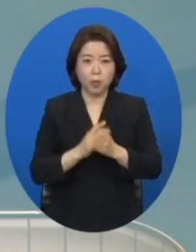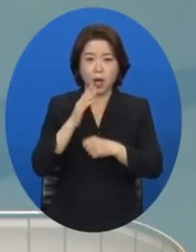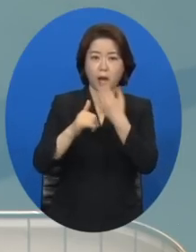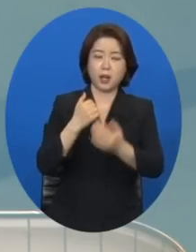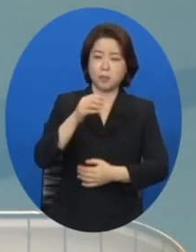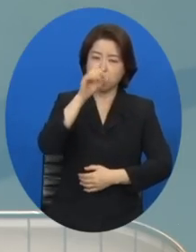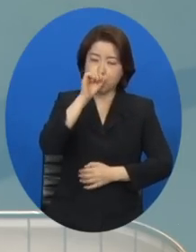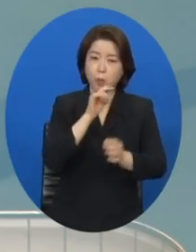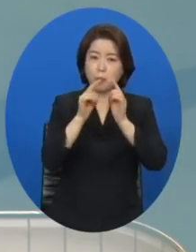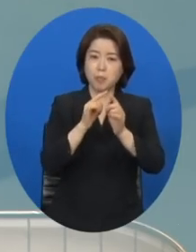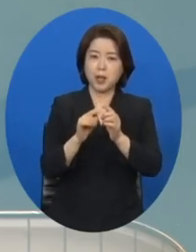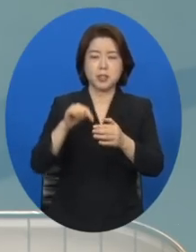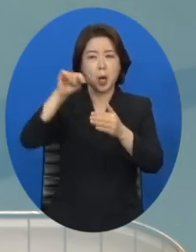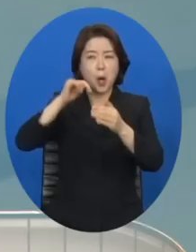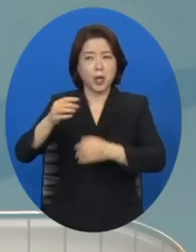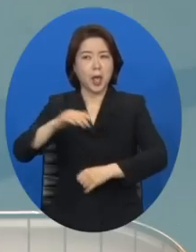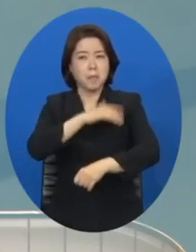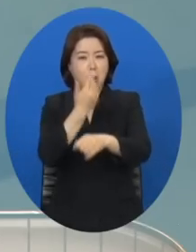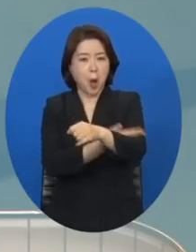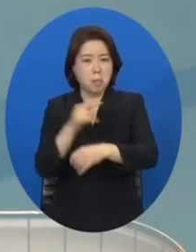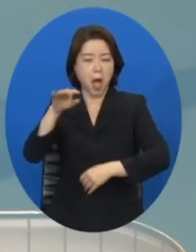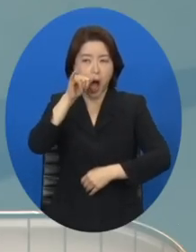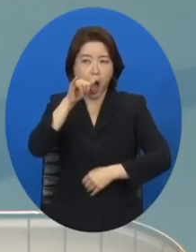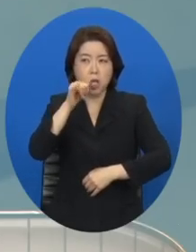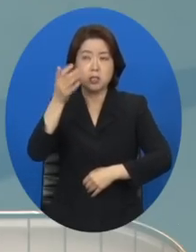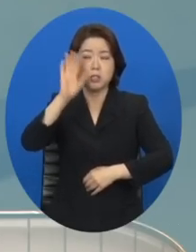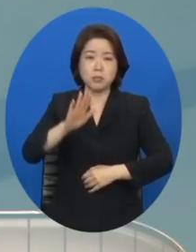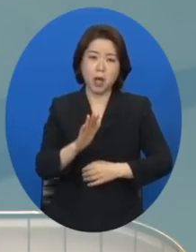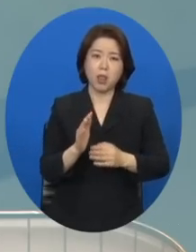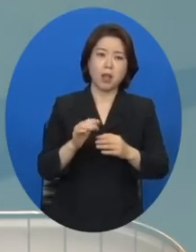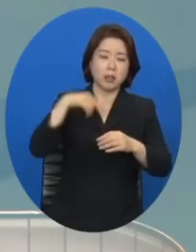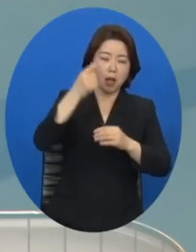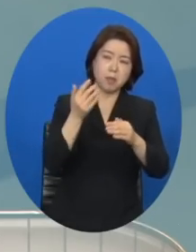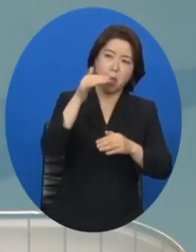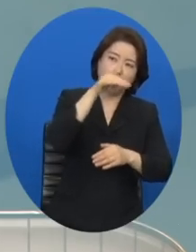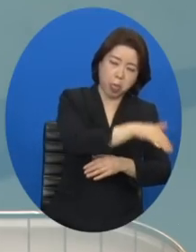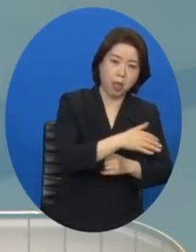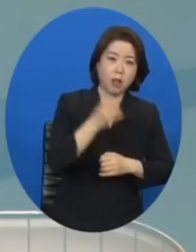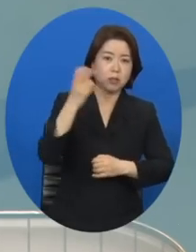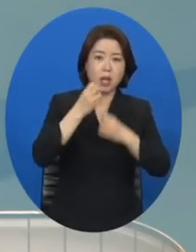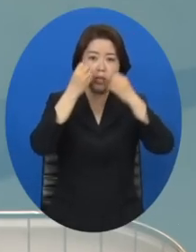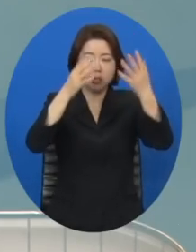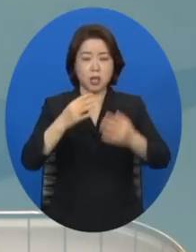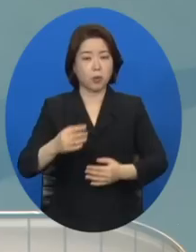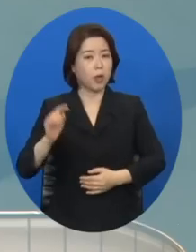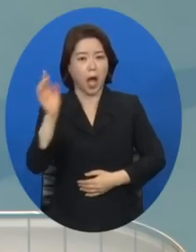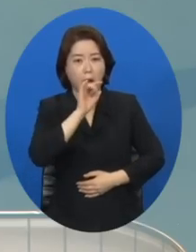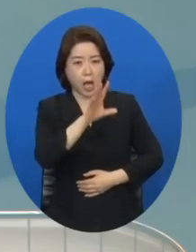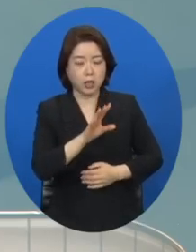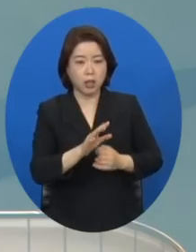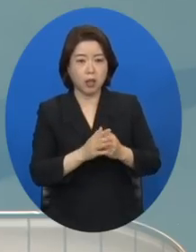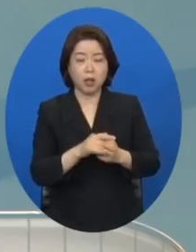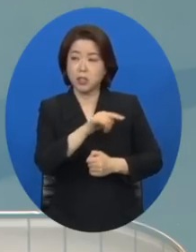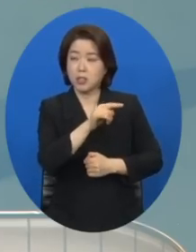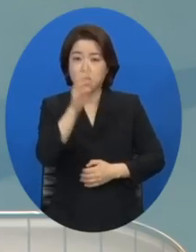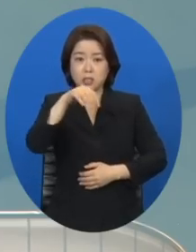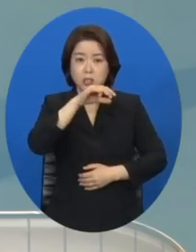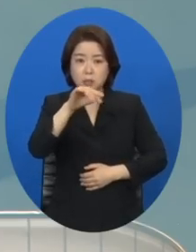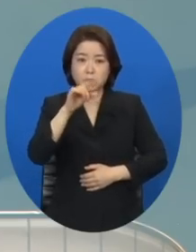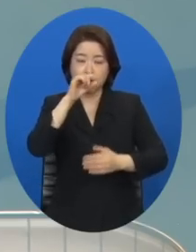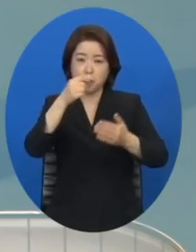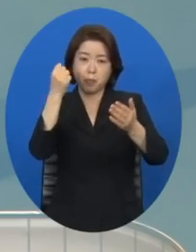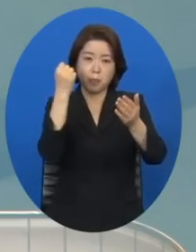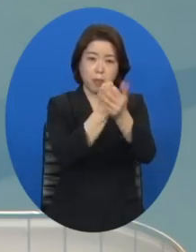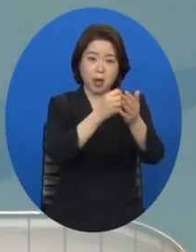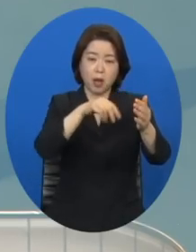내세의 능력을 맛보고 타락한 자들은 다시 새롭게 하여 회개할 수 없나니이는 그들이 하나님의 아들을 십자가에 못 박아 드러내는 그